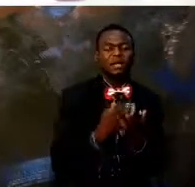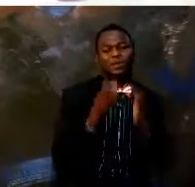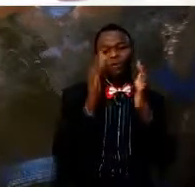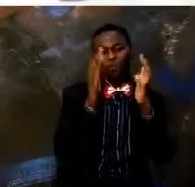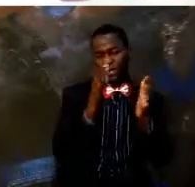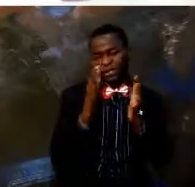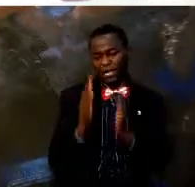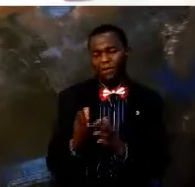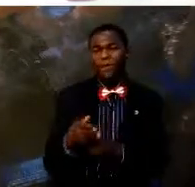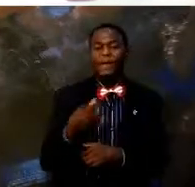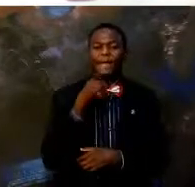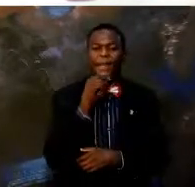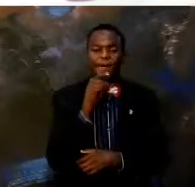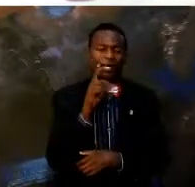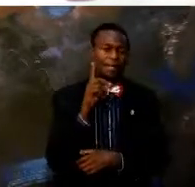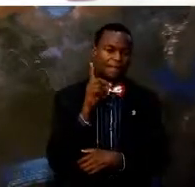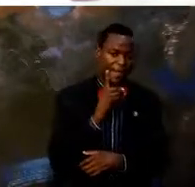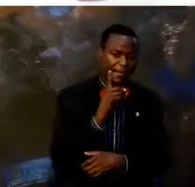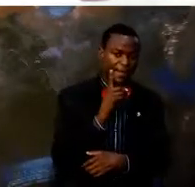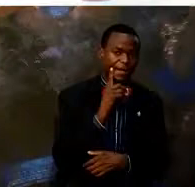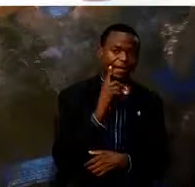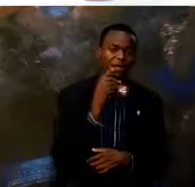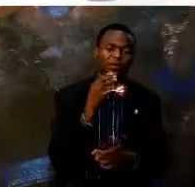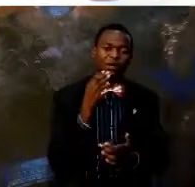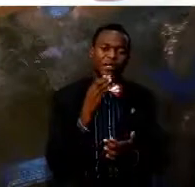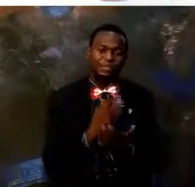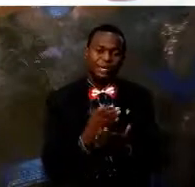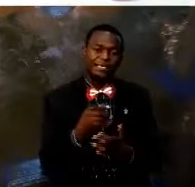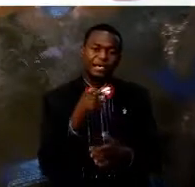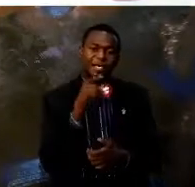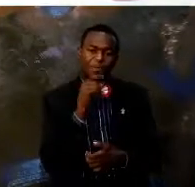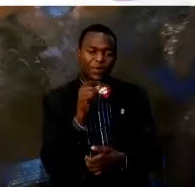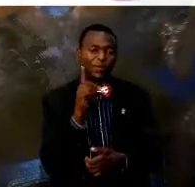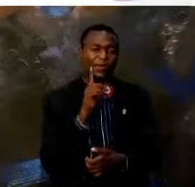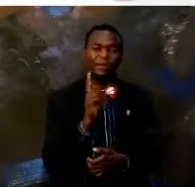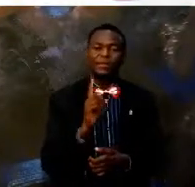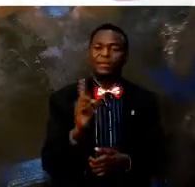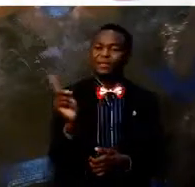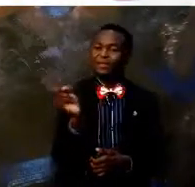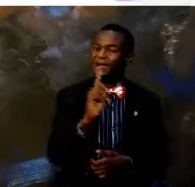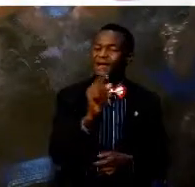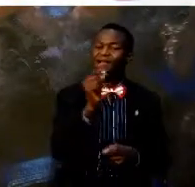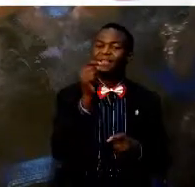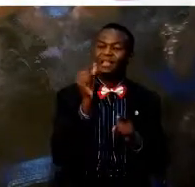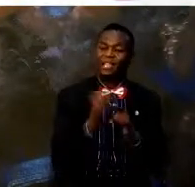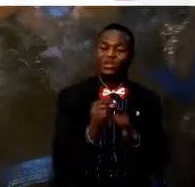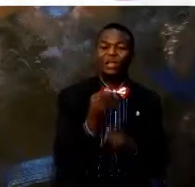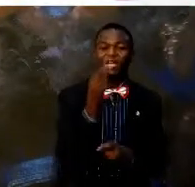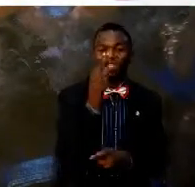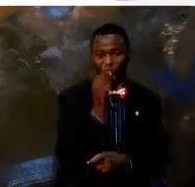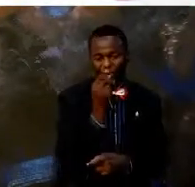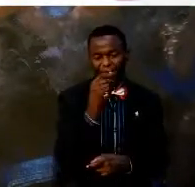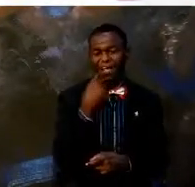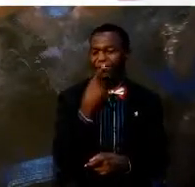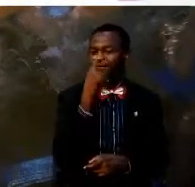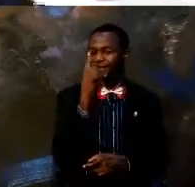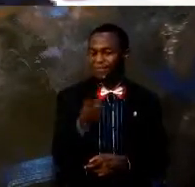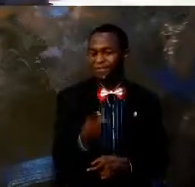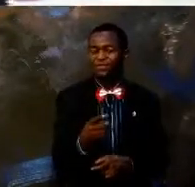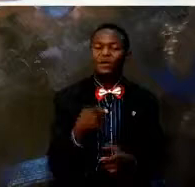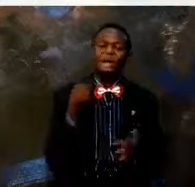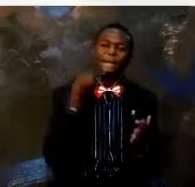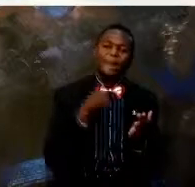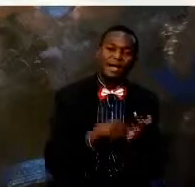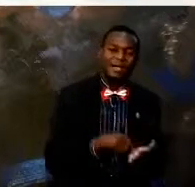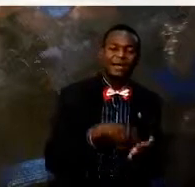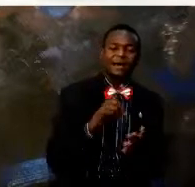mwanadamu ambaye baba na mama wanakutana ndipo anapatikana kiumbe. La, lile neno la Kiunani halisemi hivyo. Maana yake